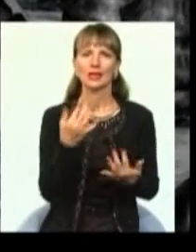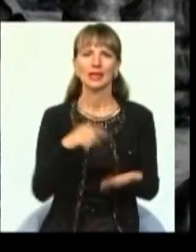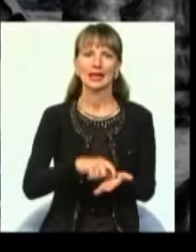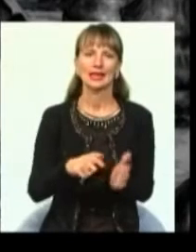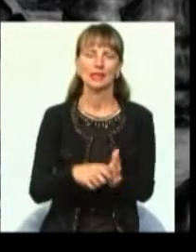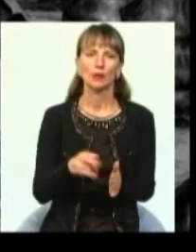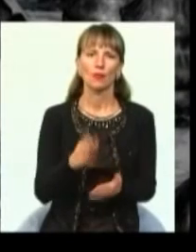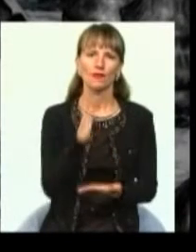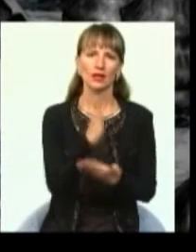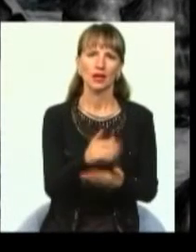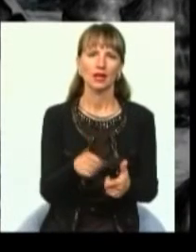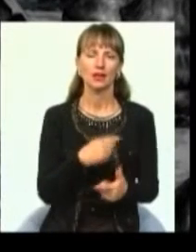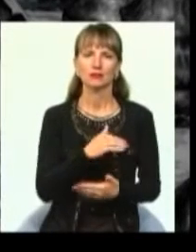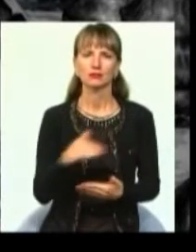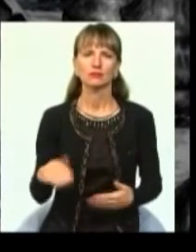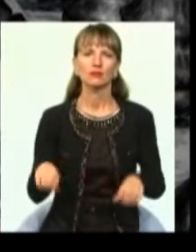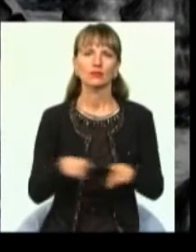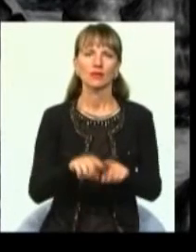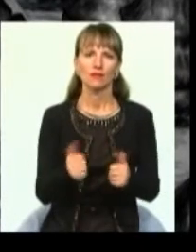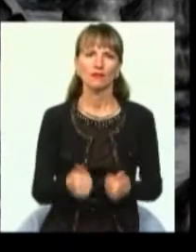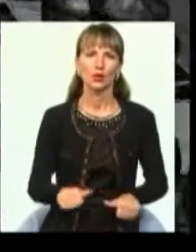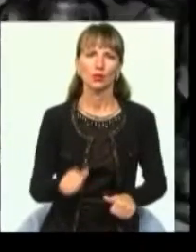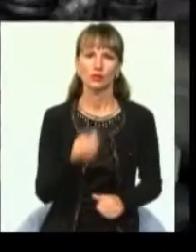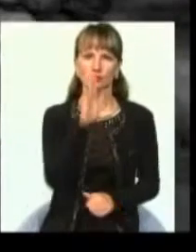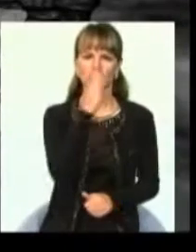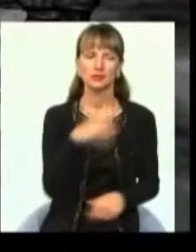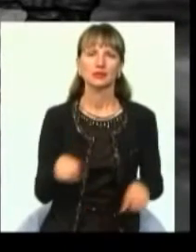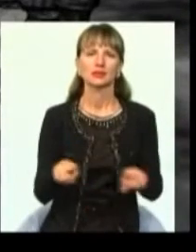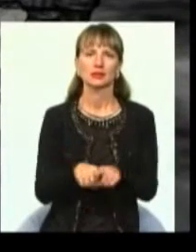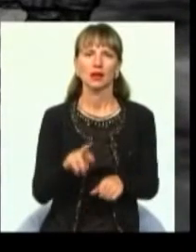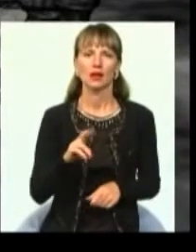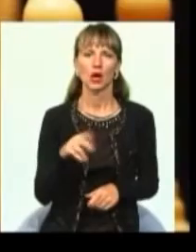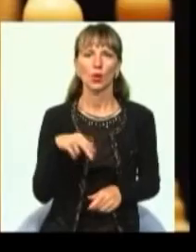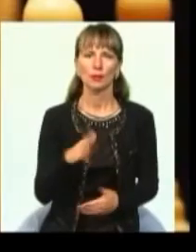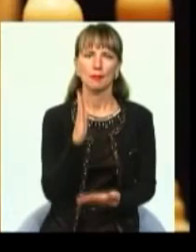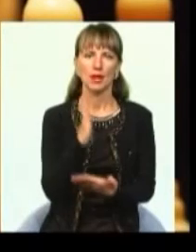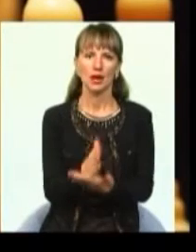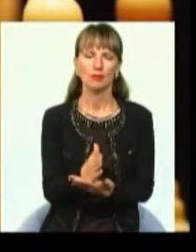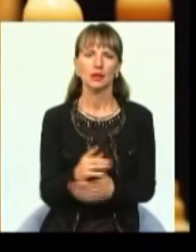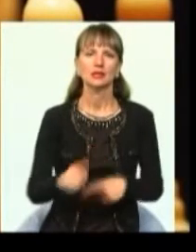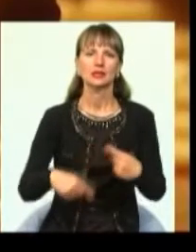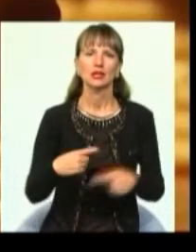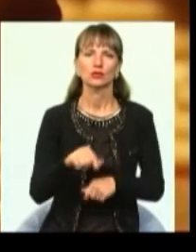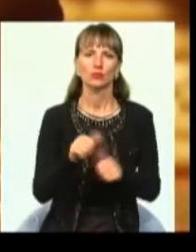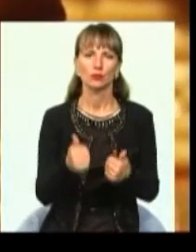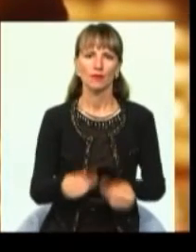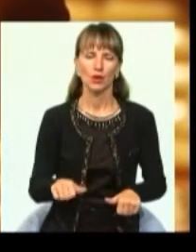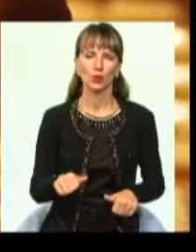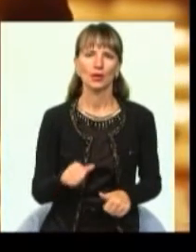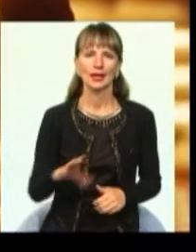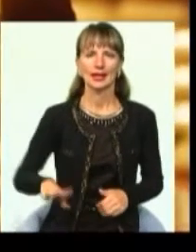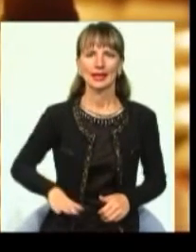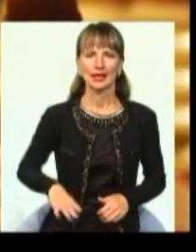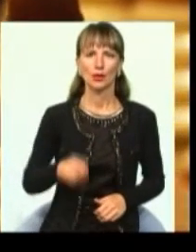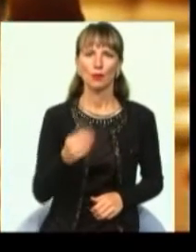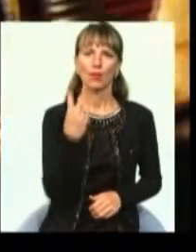по вертикалі або горизонталі. Атакує фігури противника так само, як і ходить – прямо. Наступна шахова фігура – кінь. Їх по